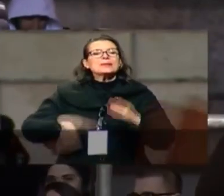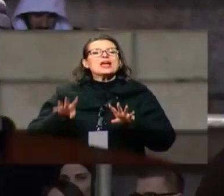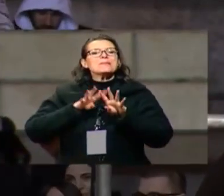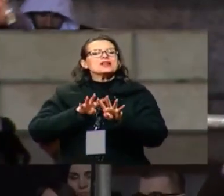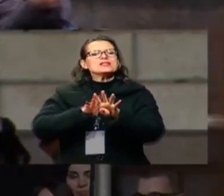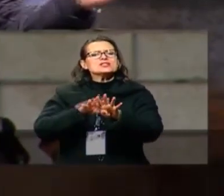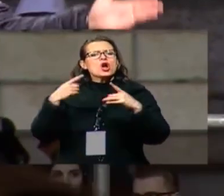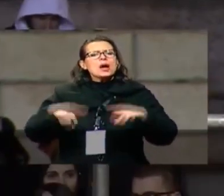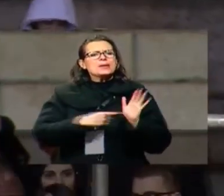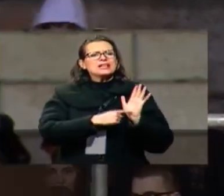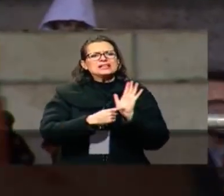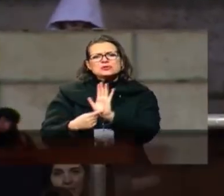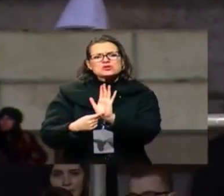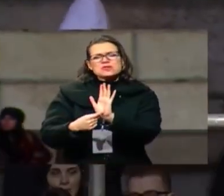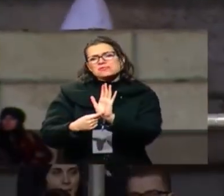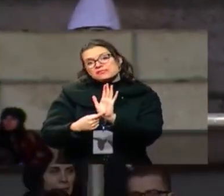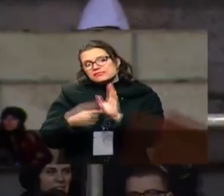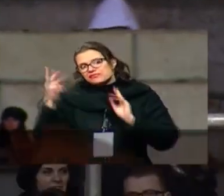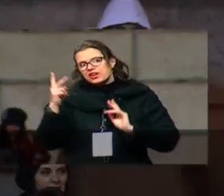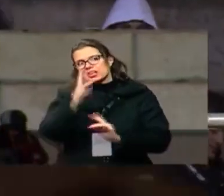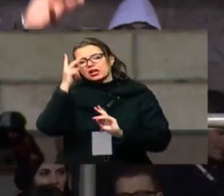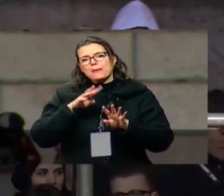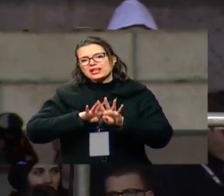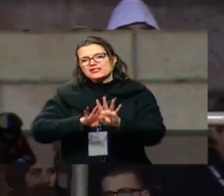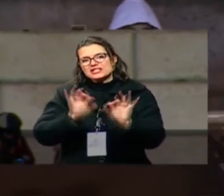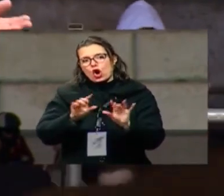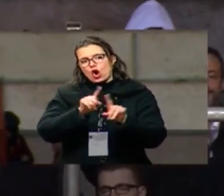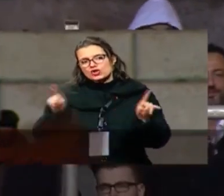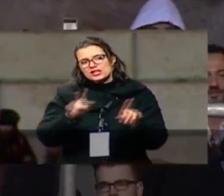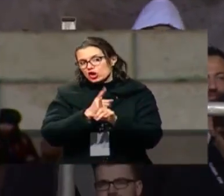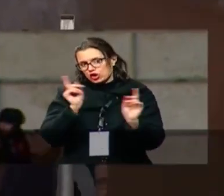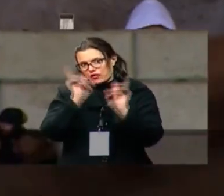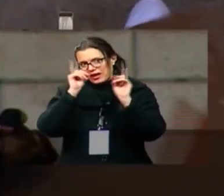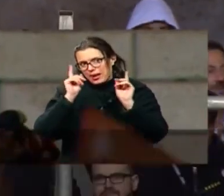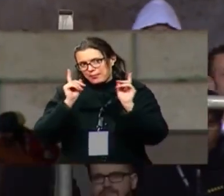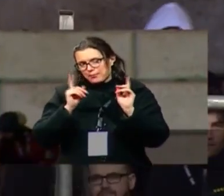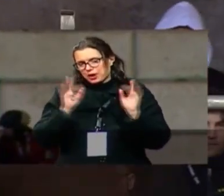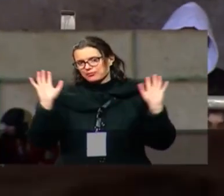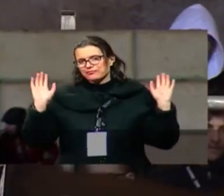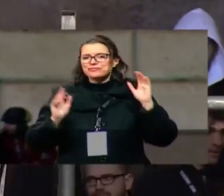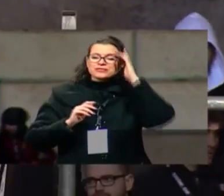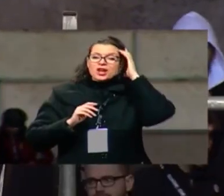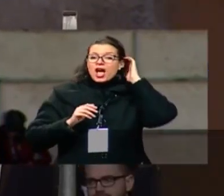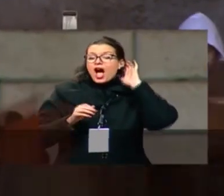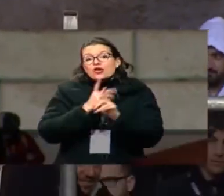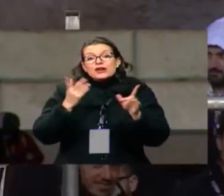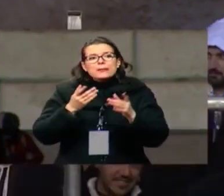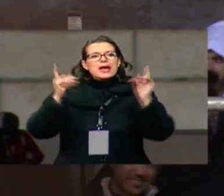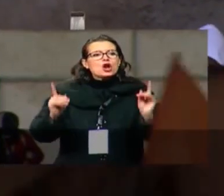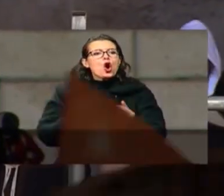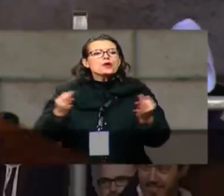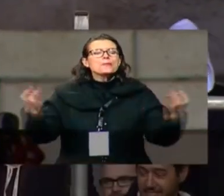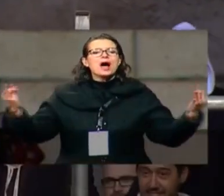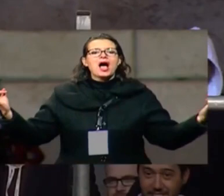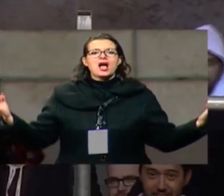dimostrare non dovrebbero neanche esistere queste manifestazioni per dimostrare che cosa che vogliamo essere normali mica mica